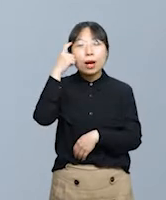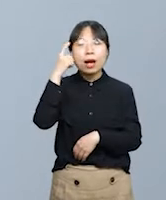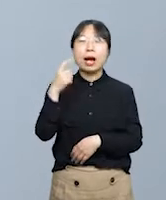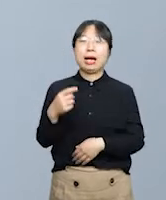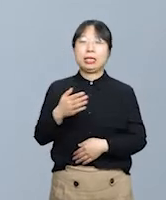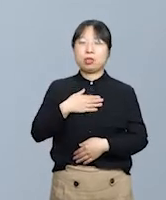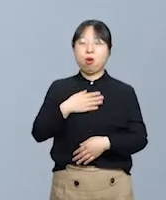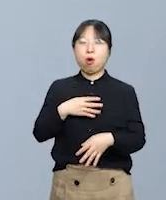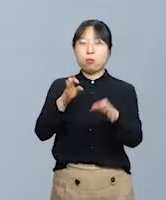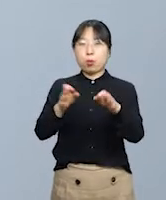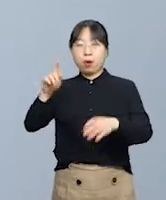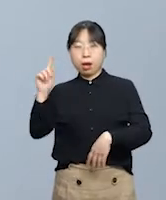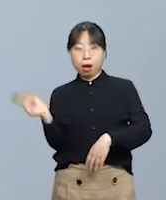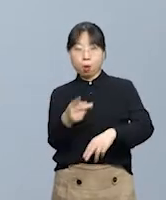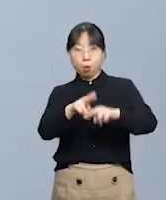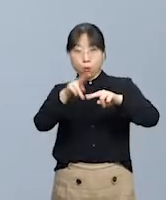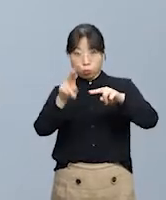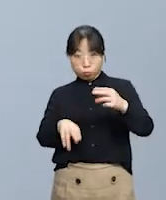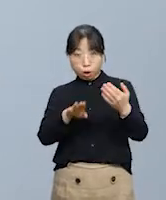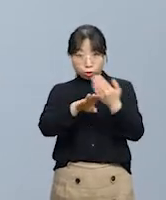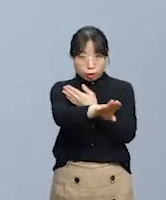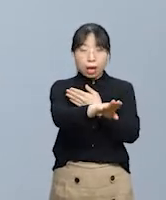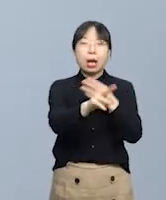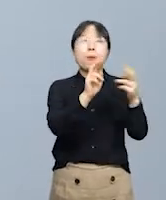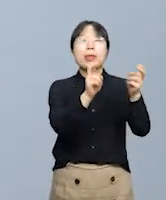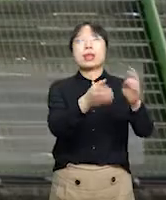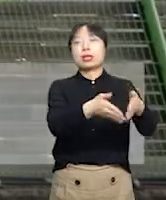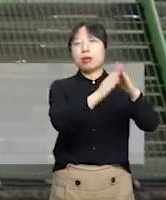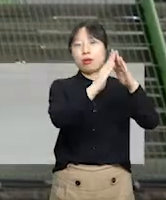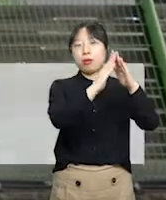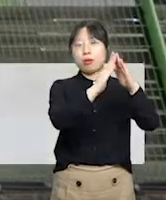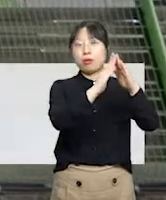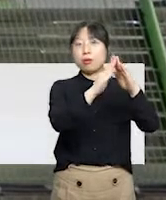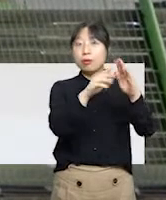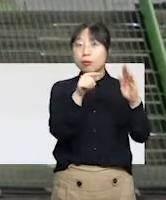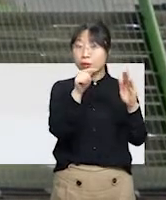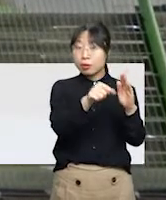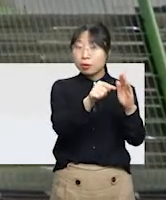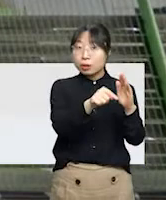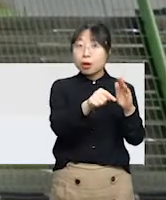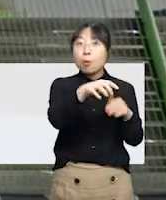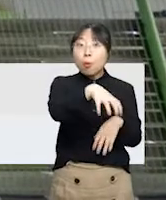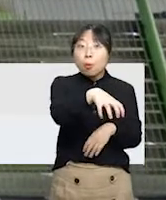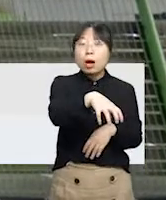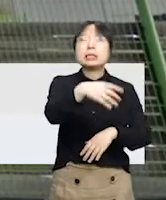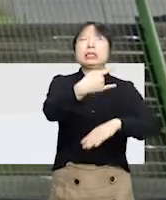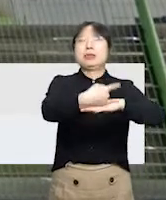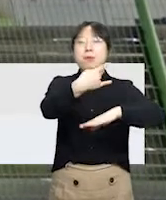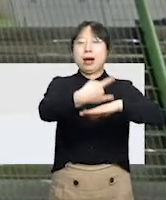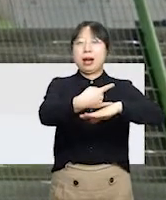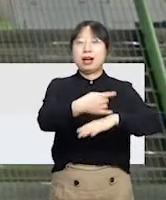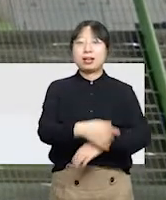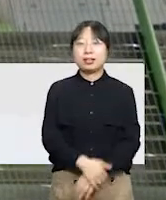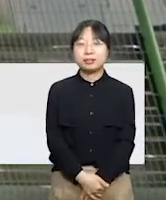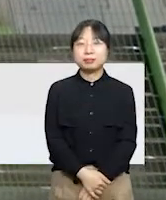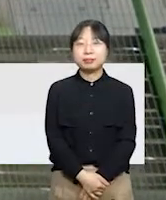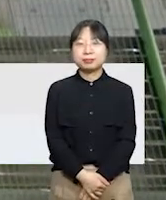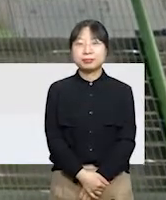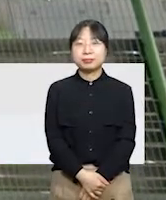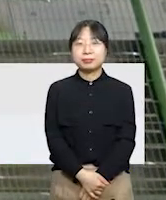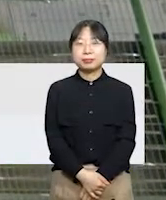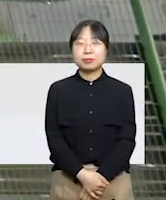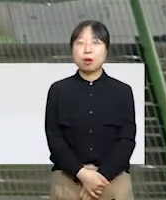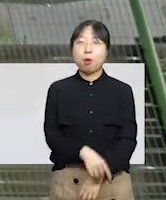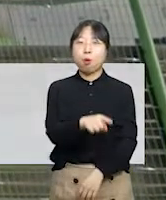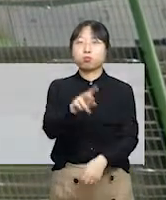은퇴 후에 기업을 운영하게 됐는데 그 회사가 경기도 의왕 소재지였어요. 그게 벌써